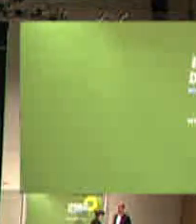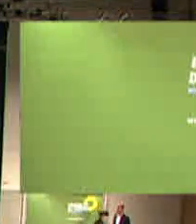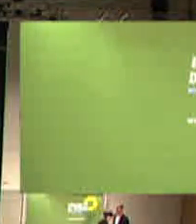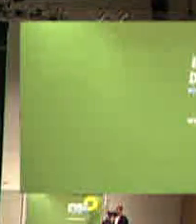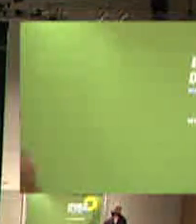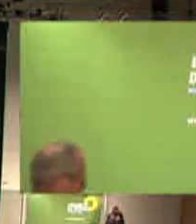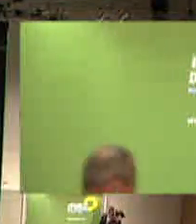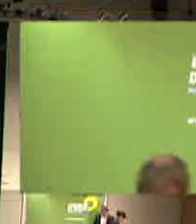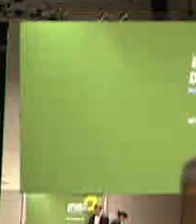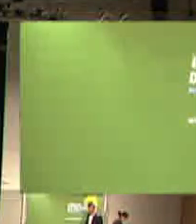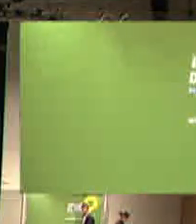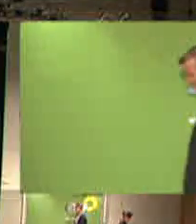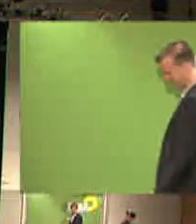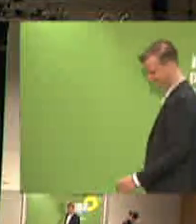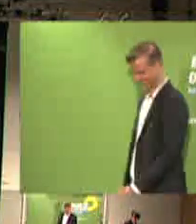Okay, herzlichen Dank,